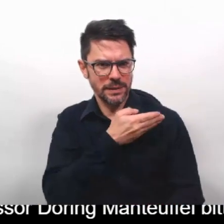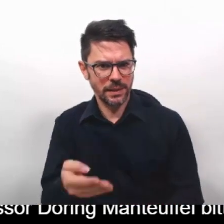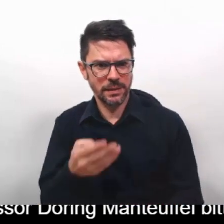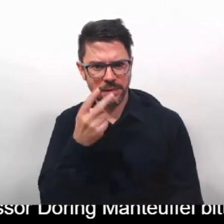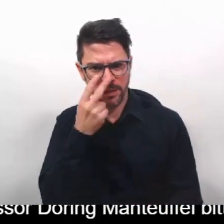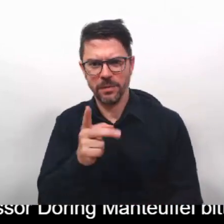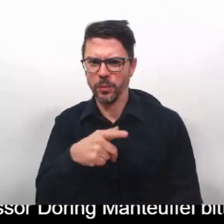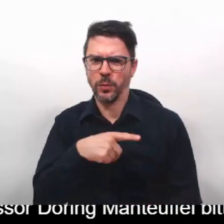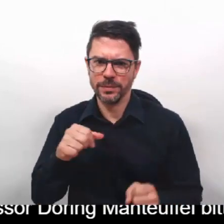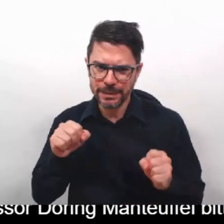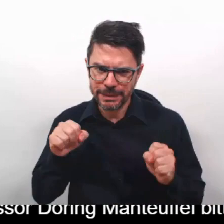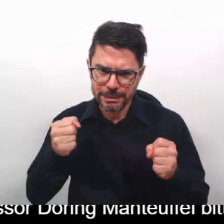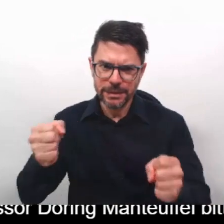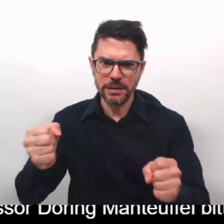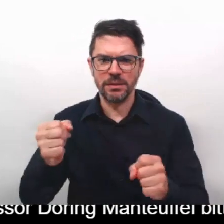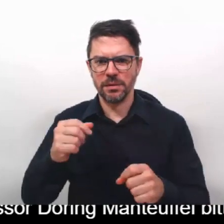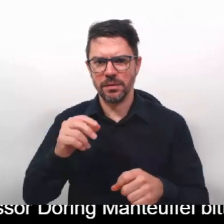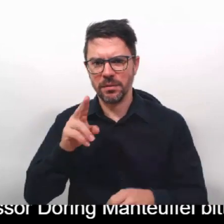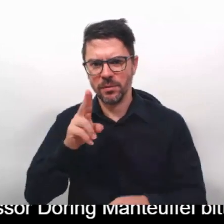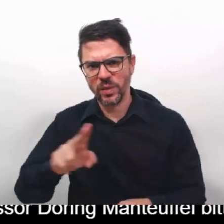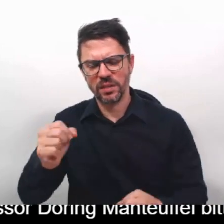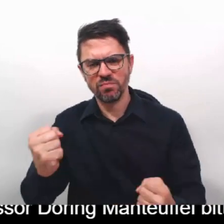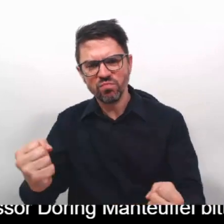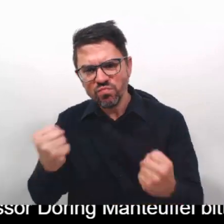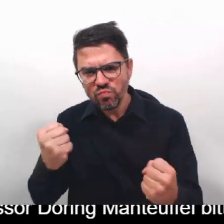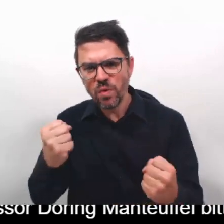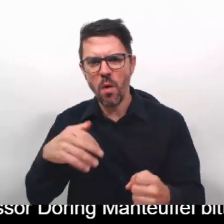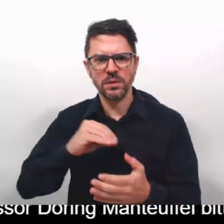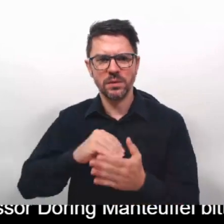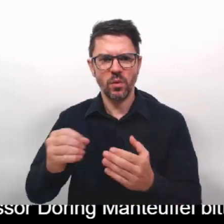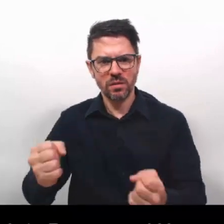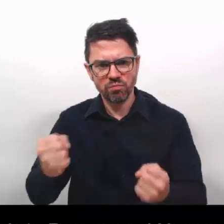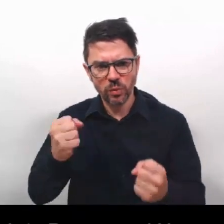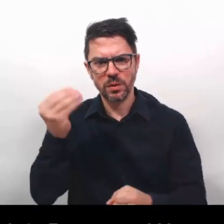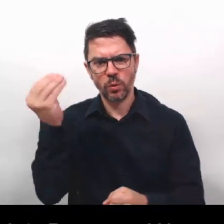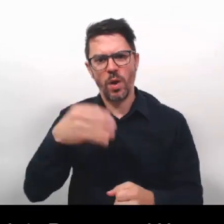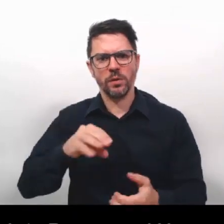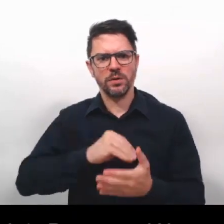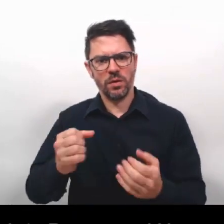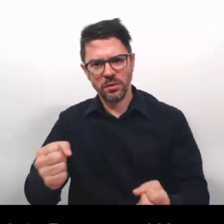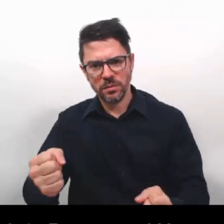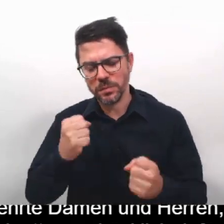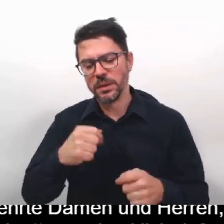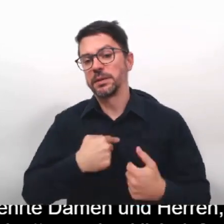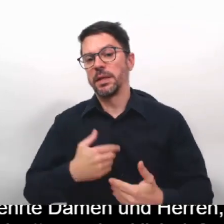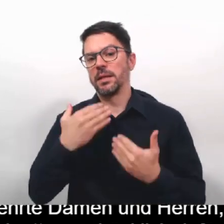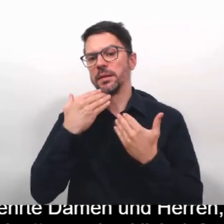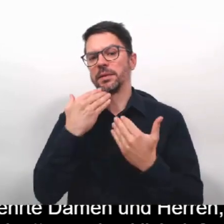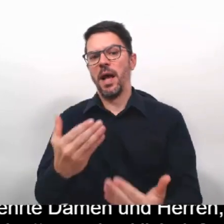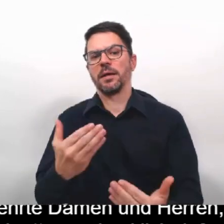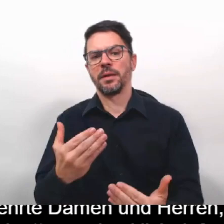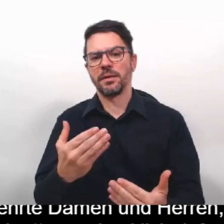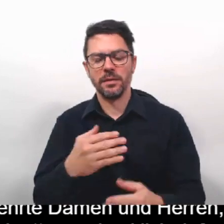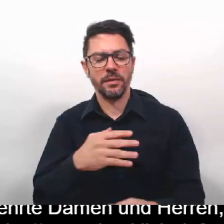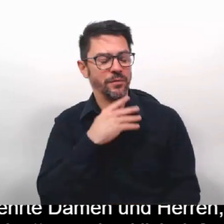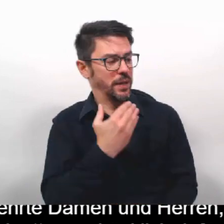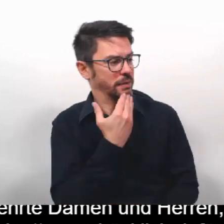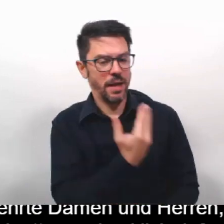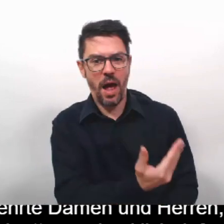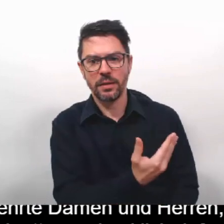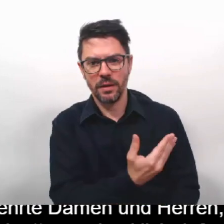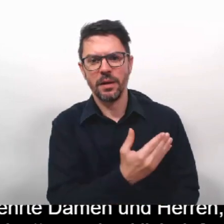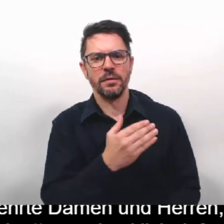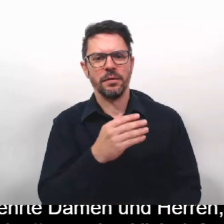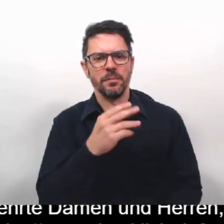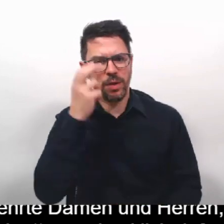heute. Es wurde deutlich, dass uns alle ein großes Ziel gemeinsam verbindet. Wir wollen den Universitäten